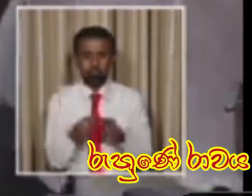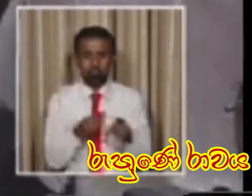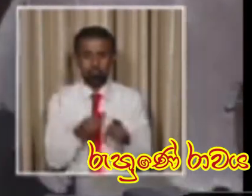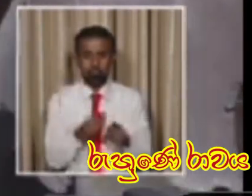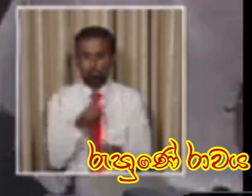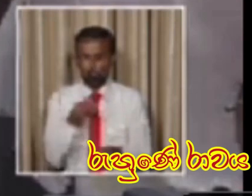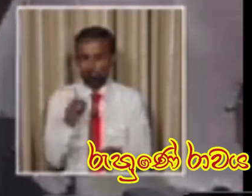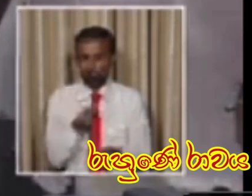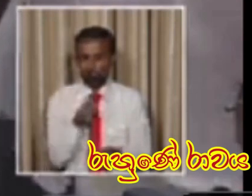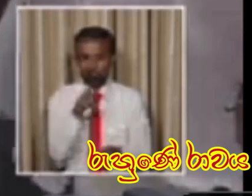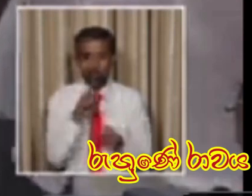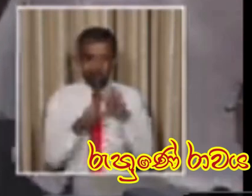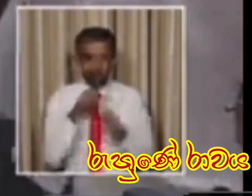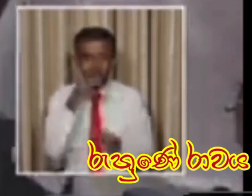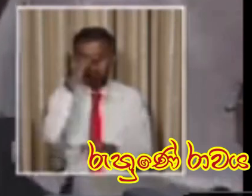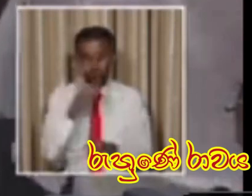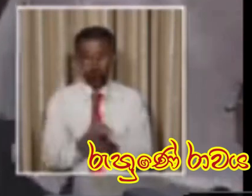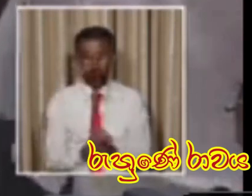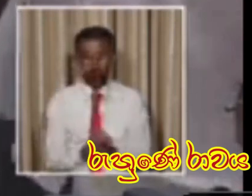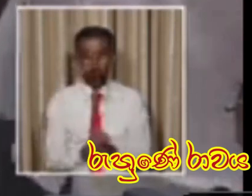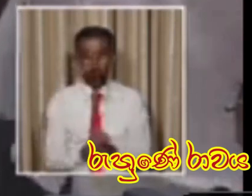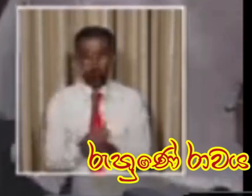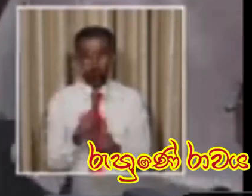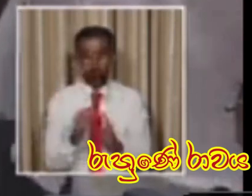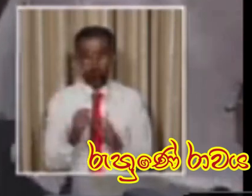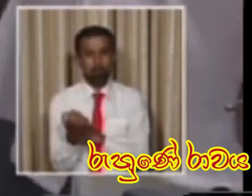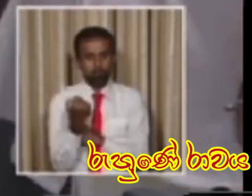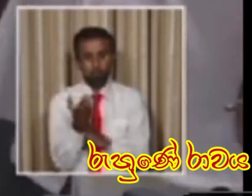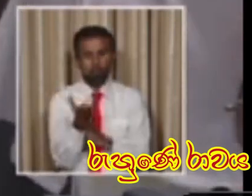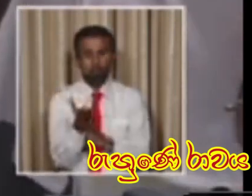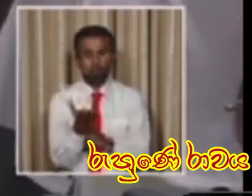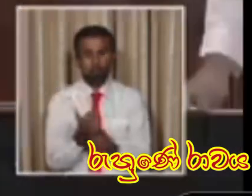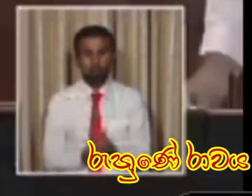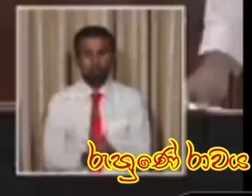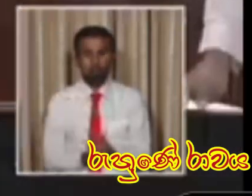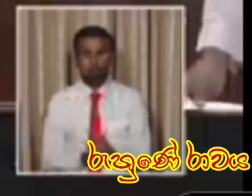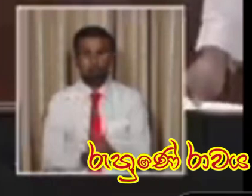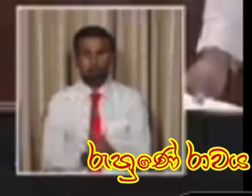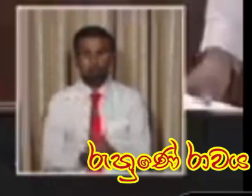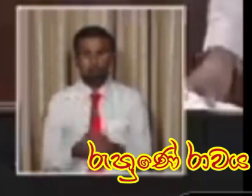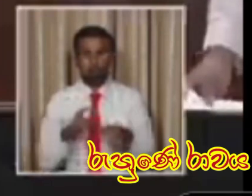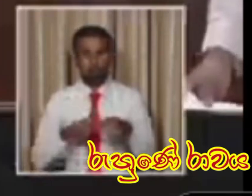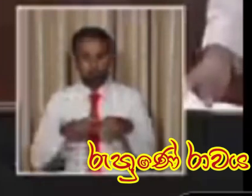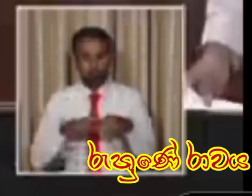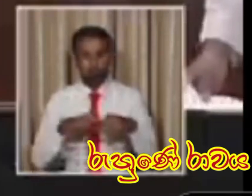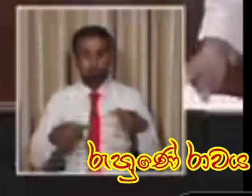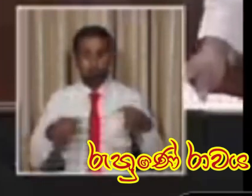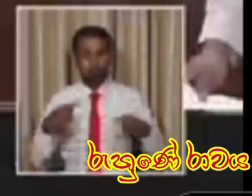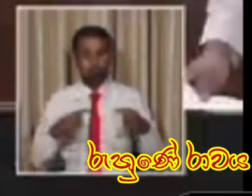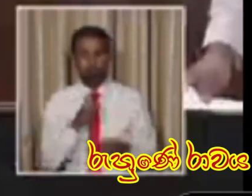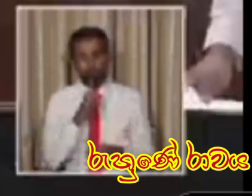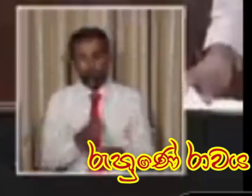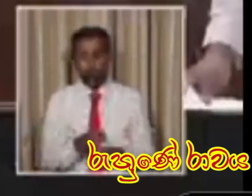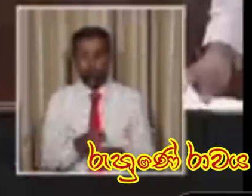වැරදිනේ. ඔබතුමා කතානායක. ඔබතුමාට පාර්ලිමේන්තුව බලදල් තියෙන්නේ. ගල්ලා ඔබතුමා මේ ප්‍රශ්නය විවාදයේදී ගන්නද? කොහොමද?